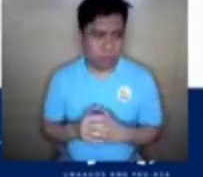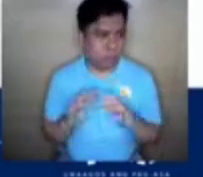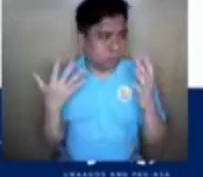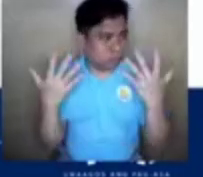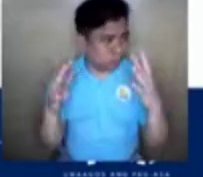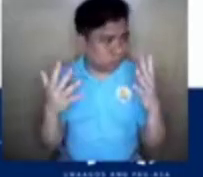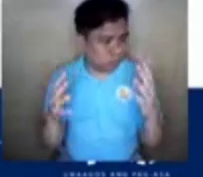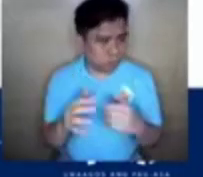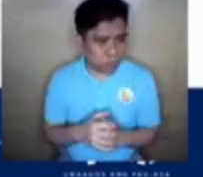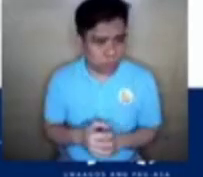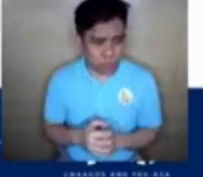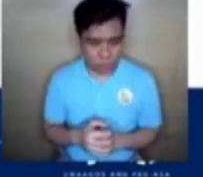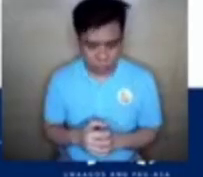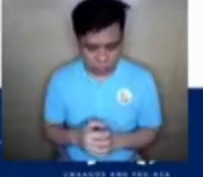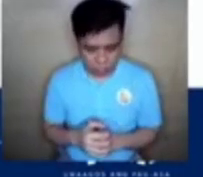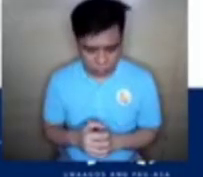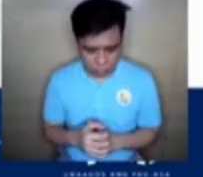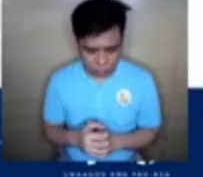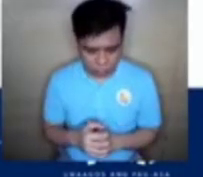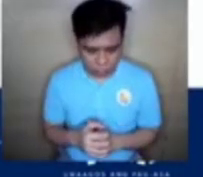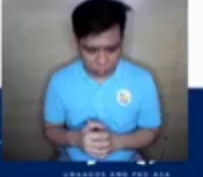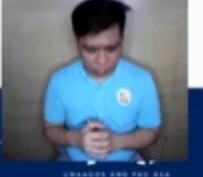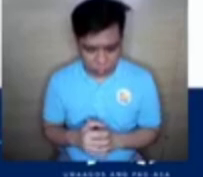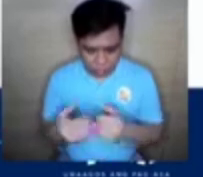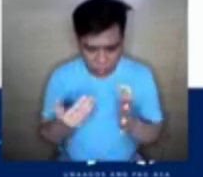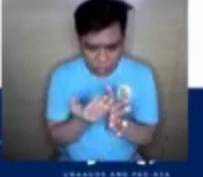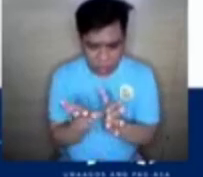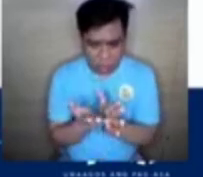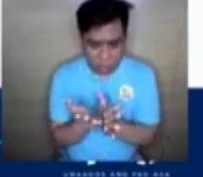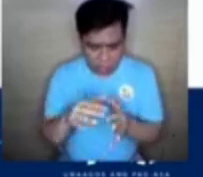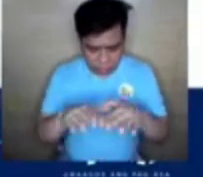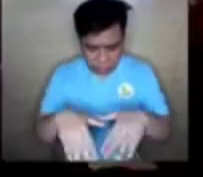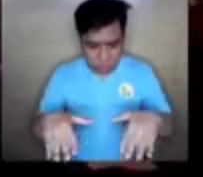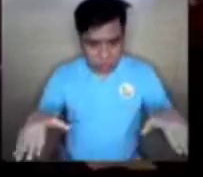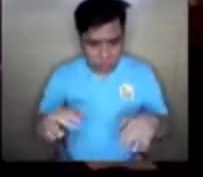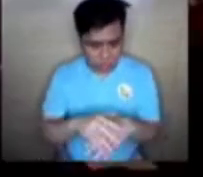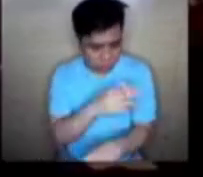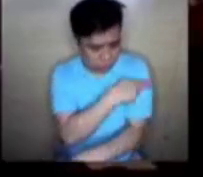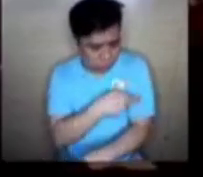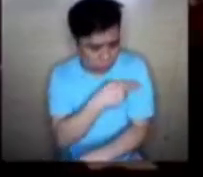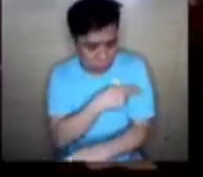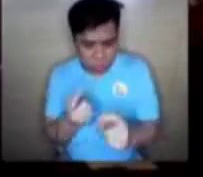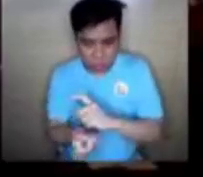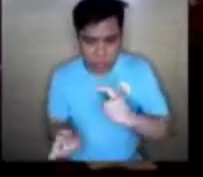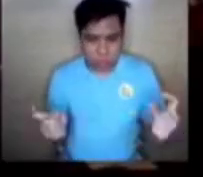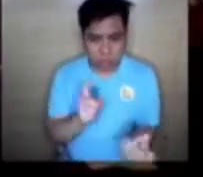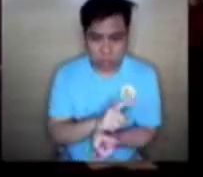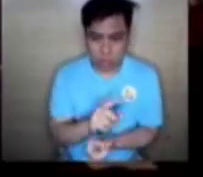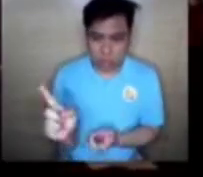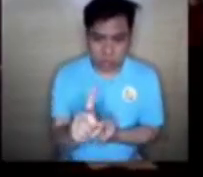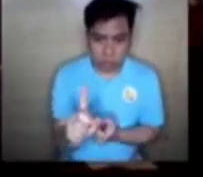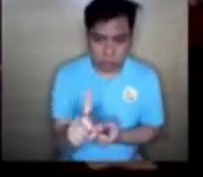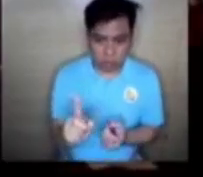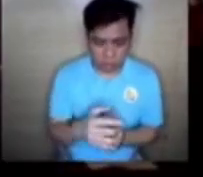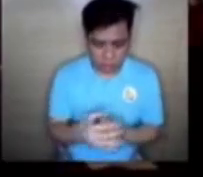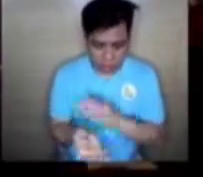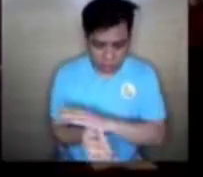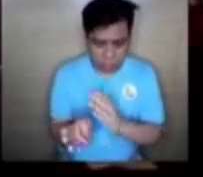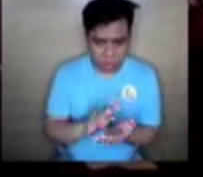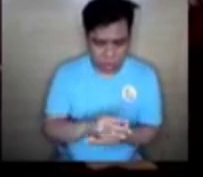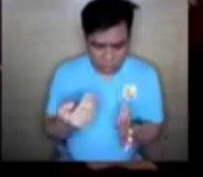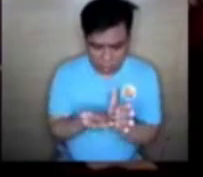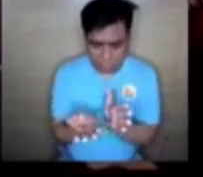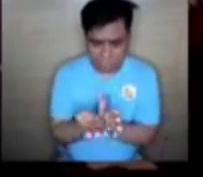Pagdating sa treatment, ang Pasig City Children's Hospital ay in-convert natin at naging Pasig